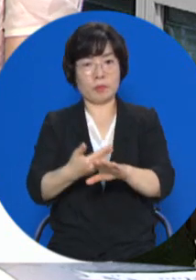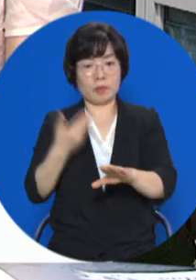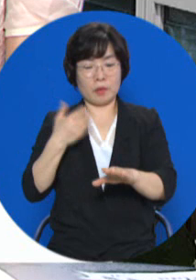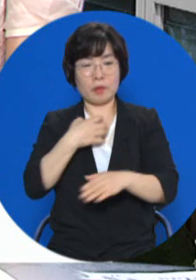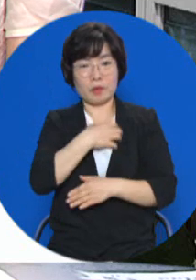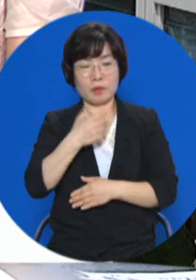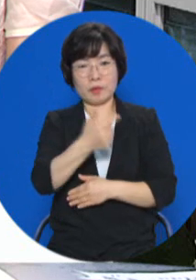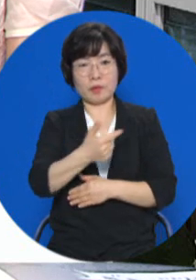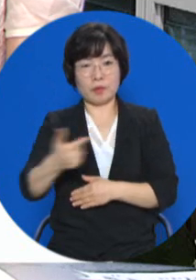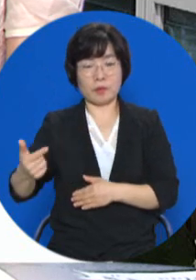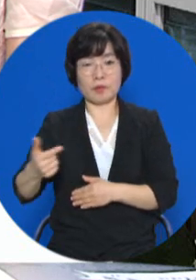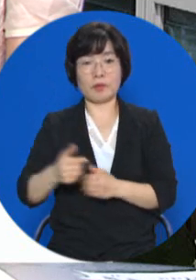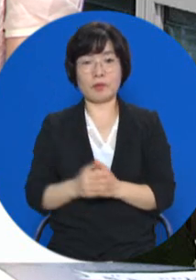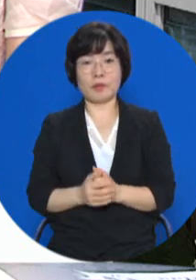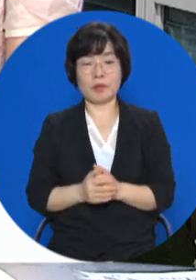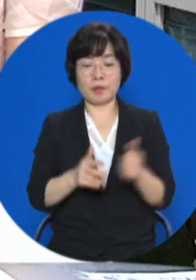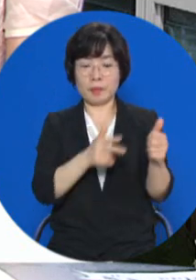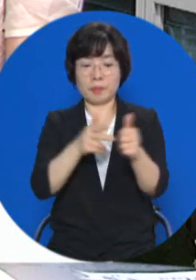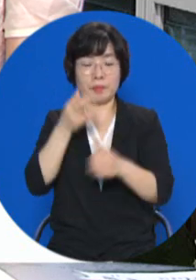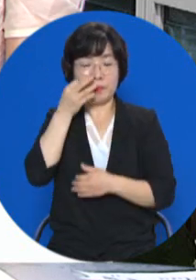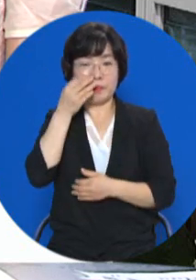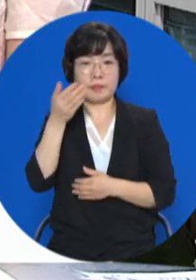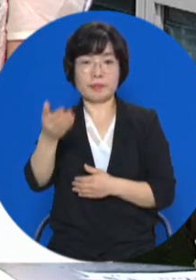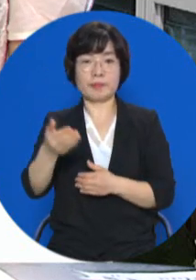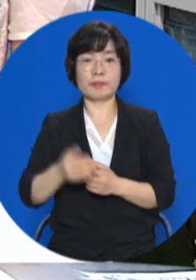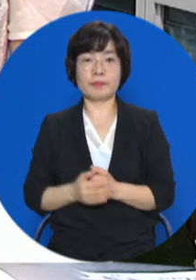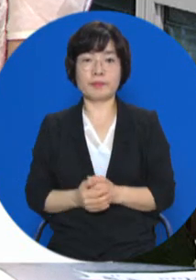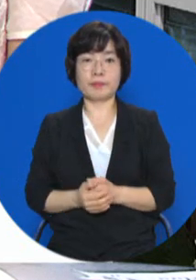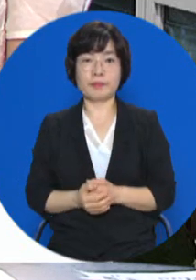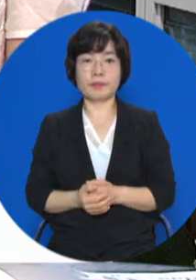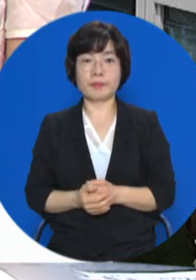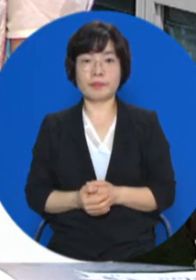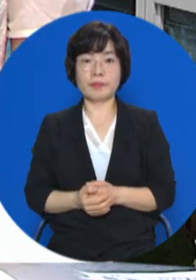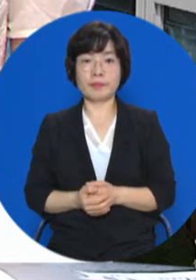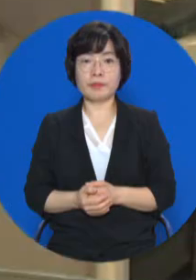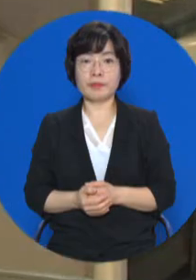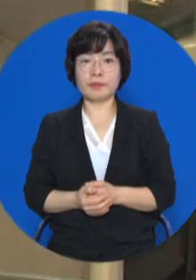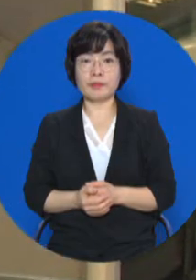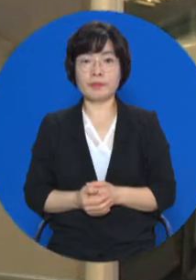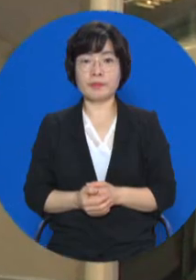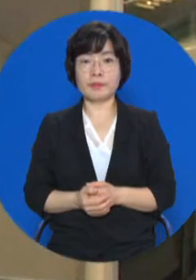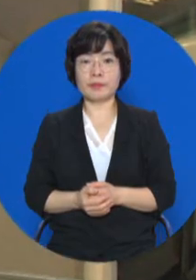우려의 목소리가 갈수록 커지고 있습니다. 양현승 기자가 취재했습니다.